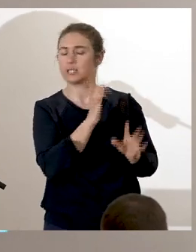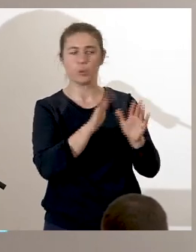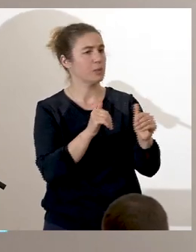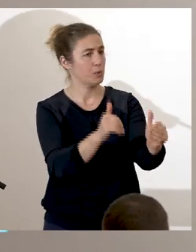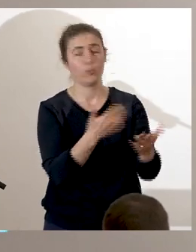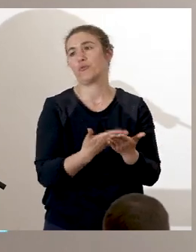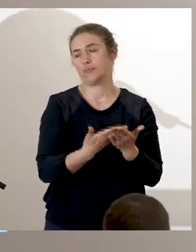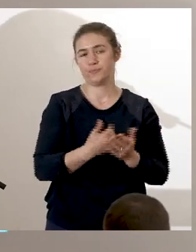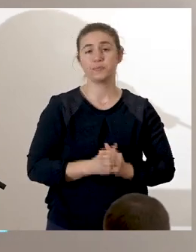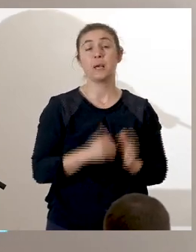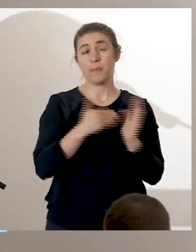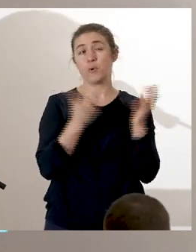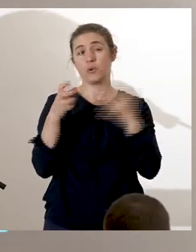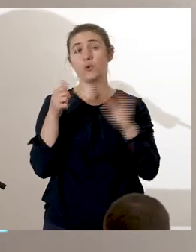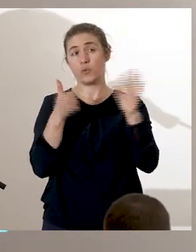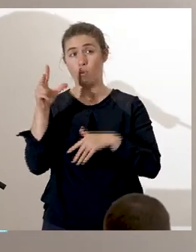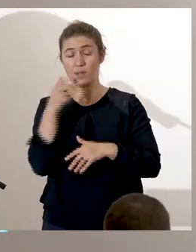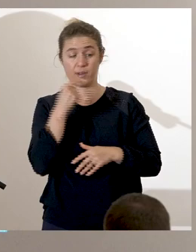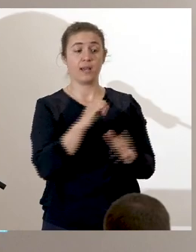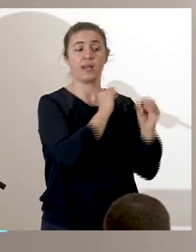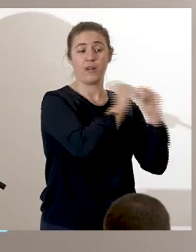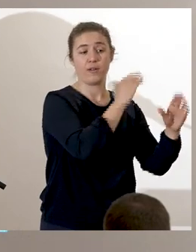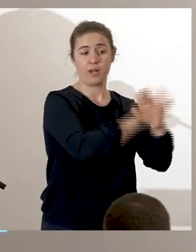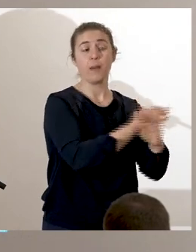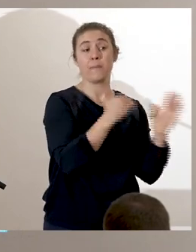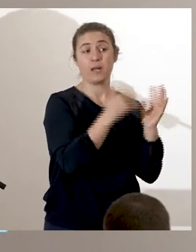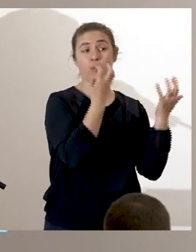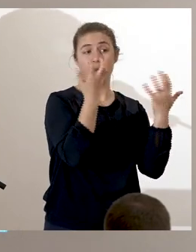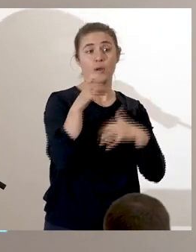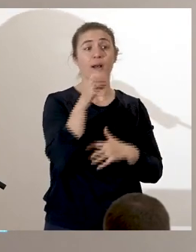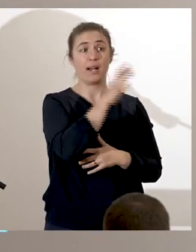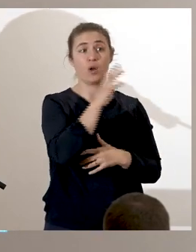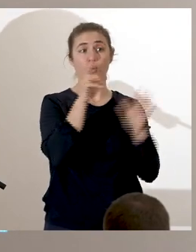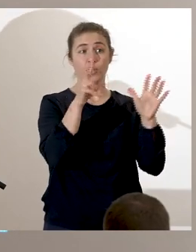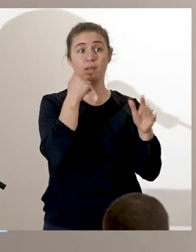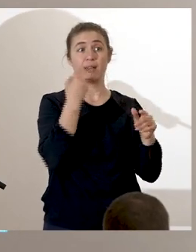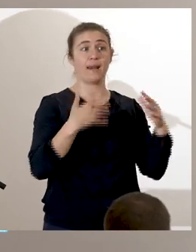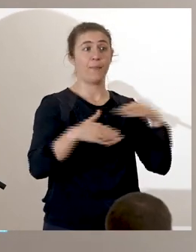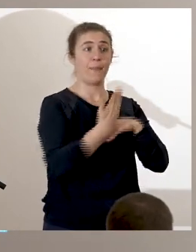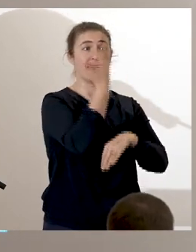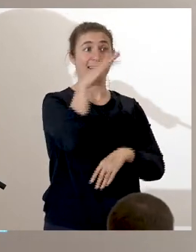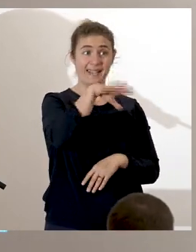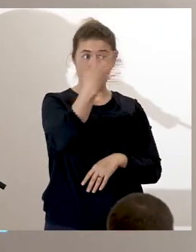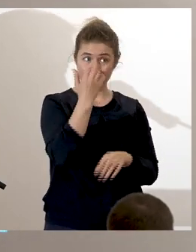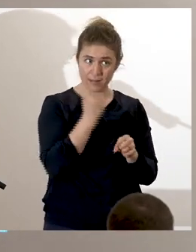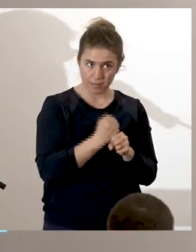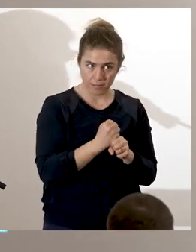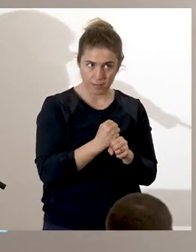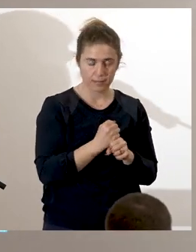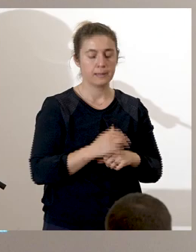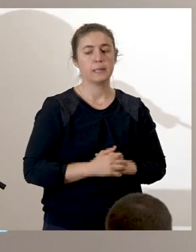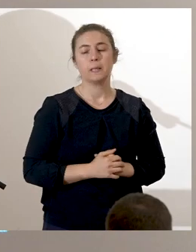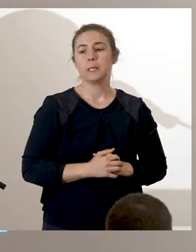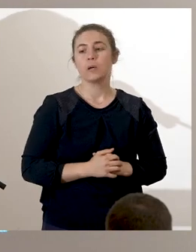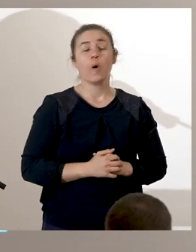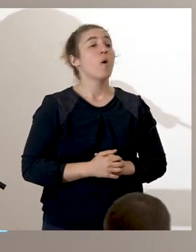1863. L'esclavage est aboli à La Réunion depuis 1848, soit depuis 15 années. En dépit des apparences, ces